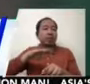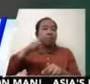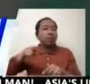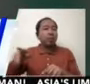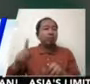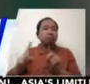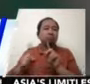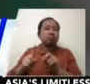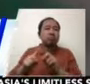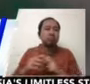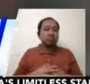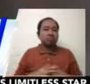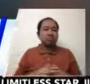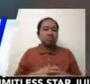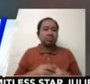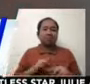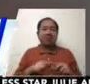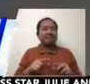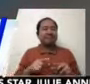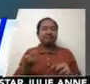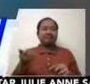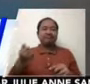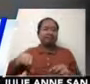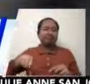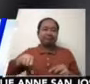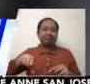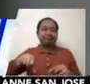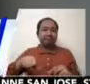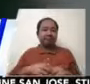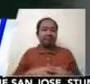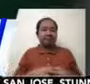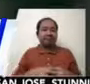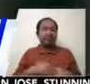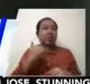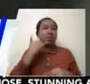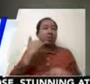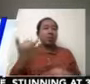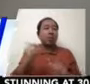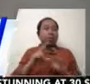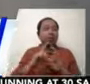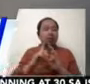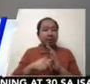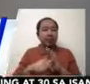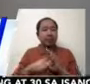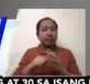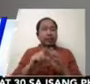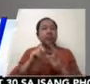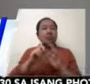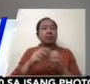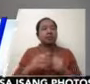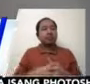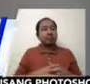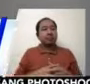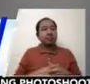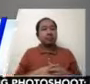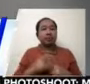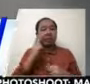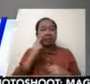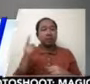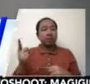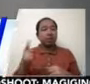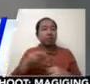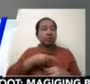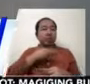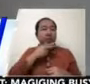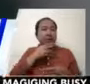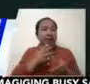Pero hindi ito umubra. Tawag uli ako sa'yo maya-maya, ha? Sa isang punto, nang hingi pa ng malamig na tubig ang suspect. Paano